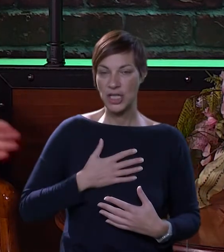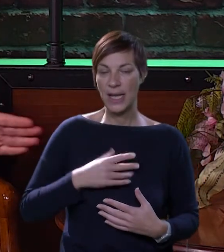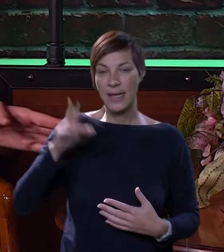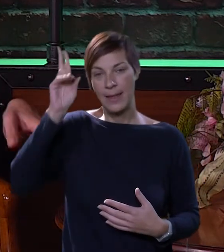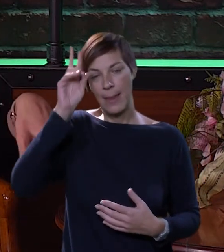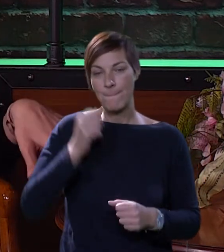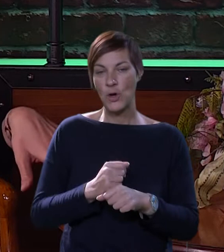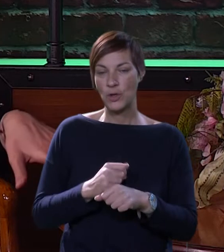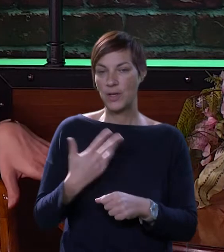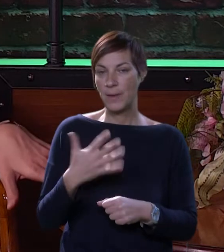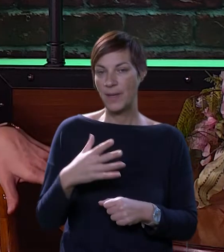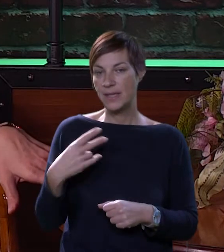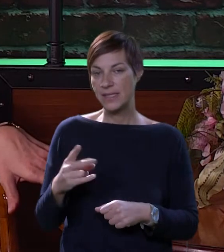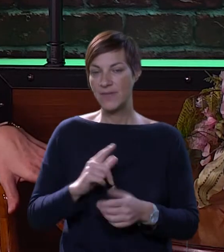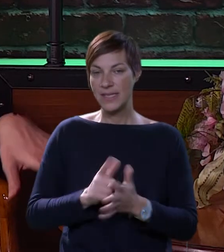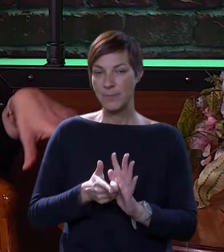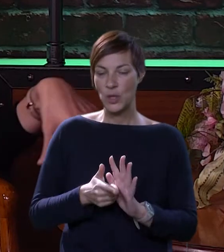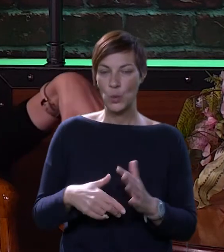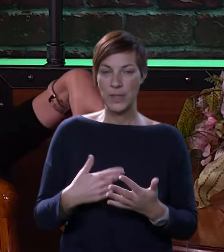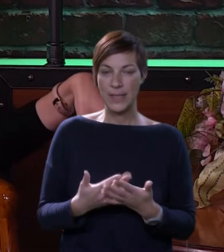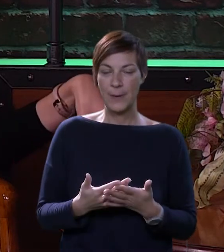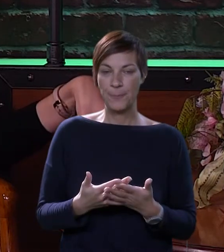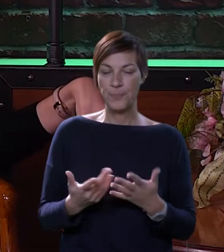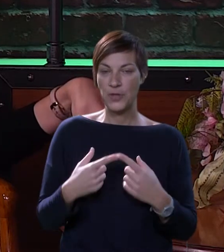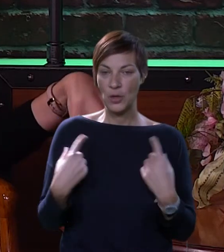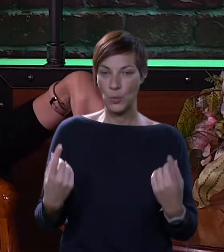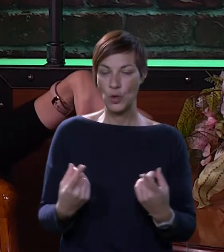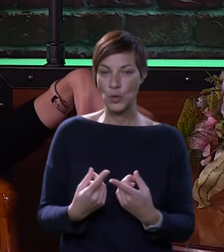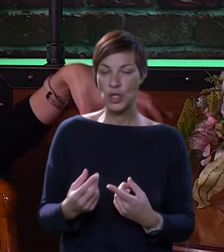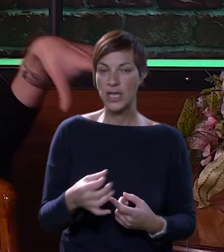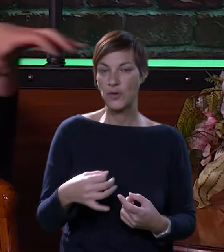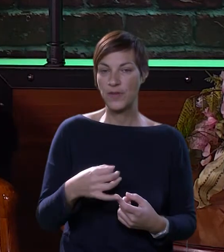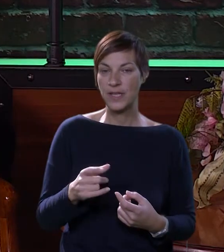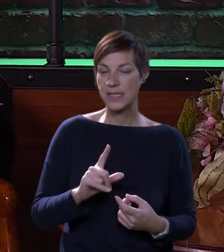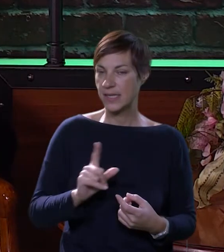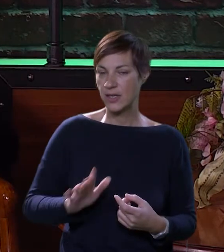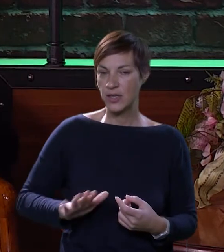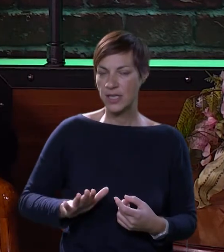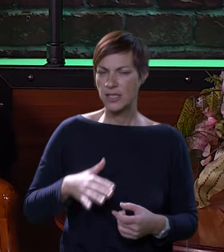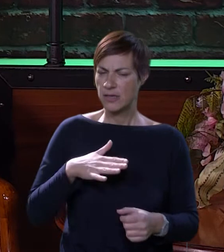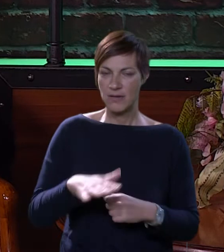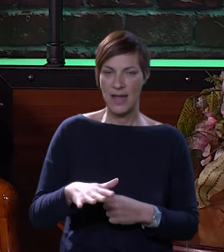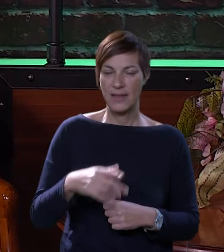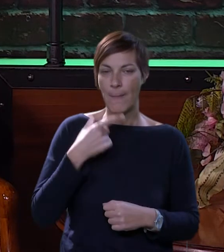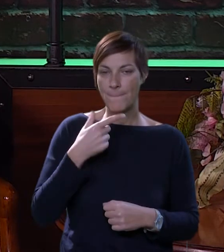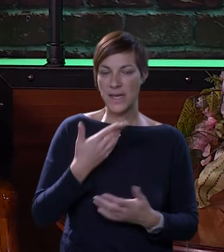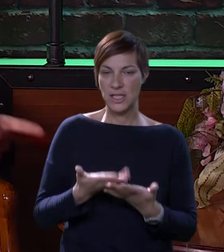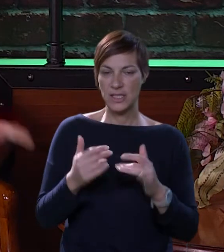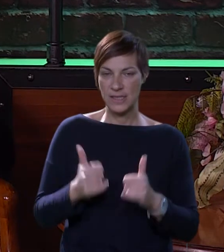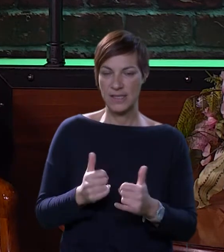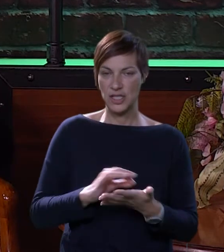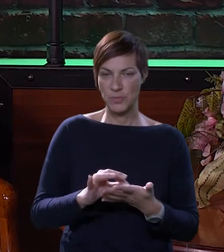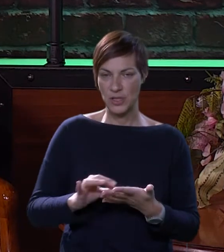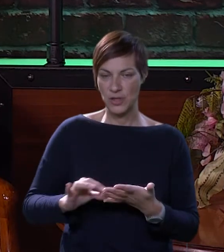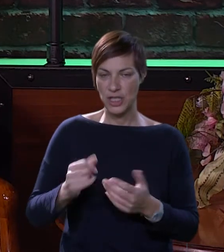da ipak mogu odraditi 15-20 minuta. Znači, u vrtićkom okruženju niko neće dijete natjerati pa reći, e sad